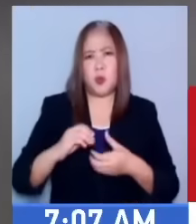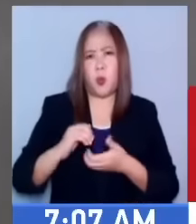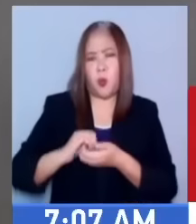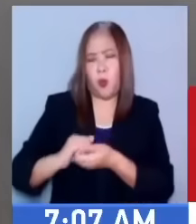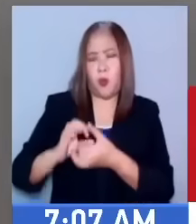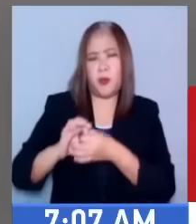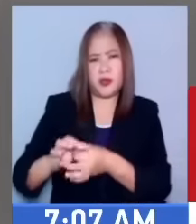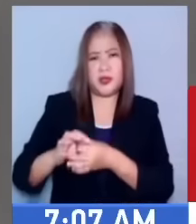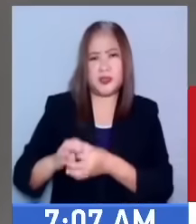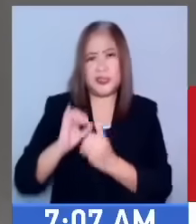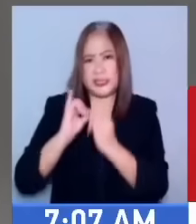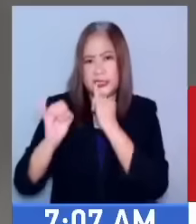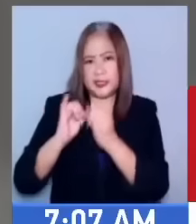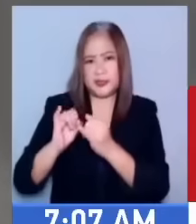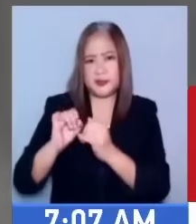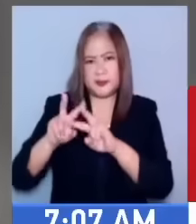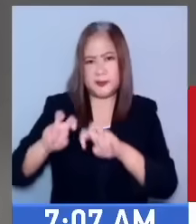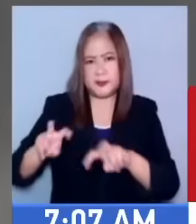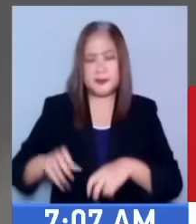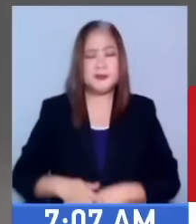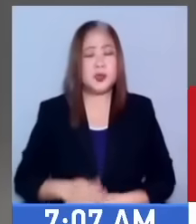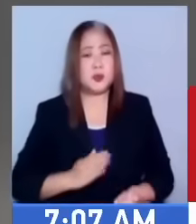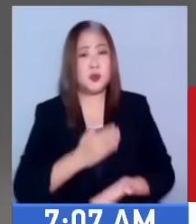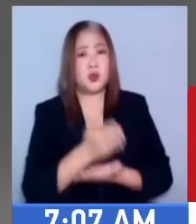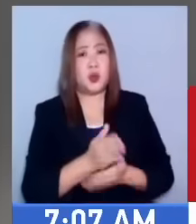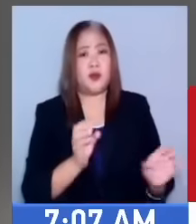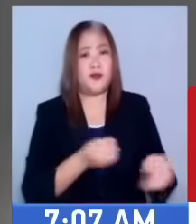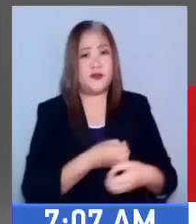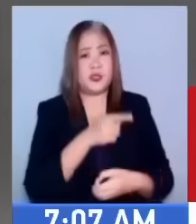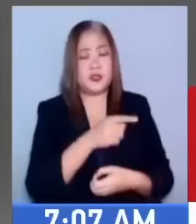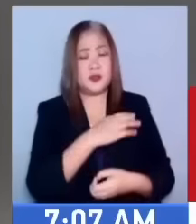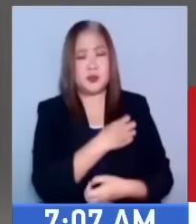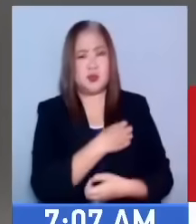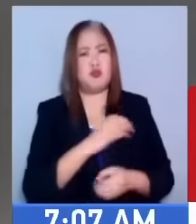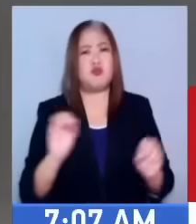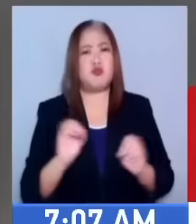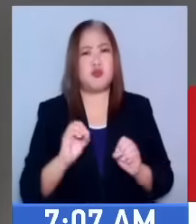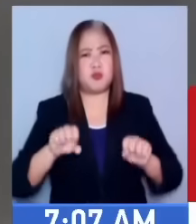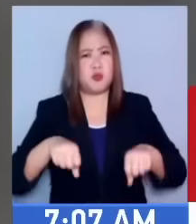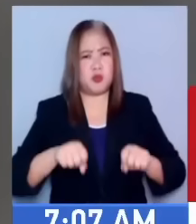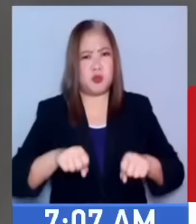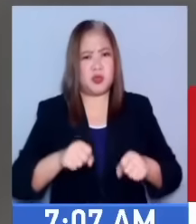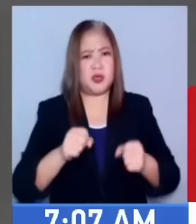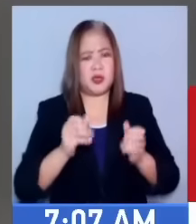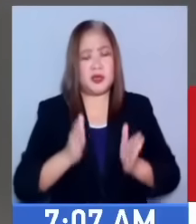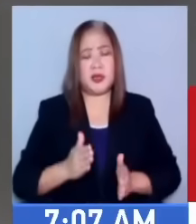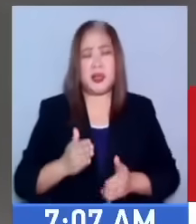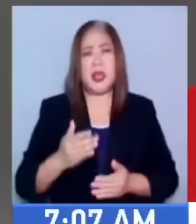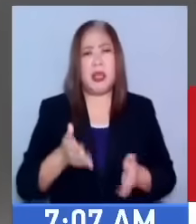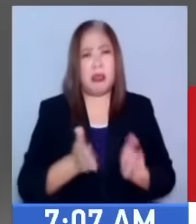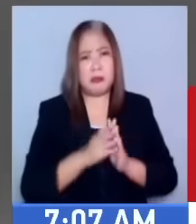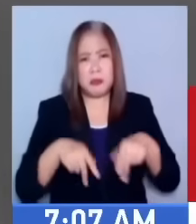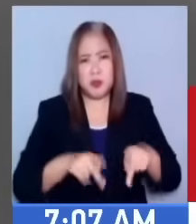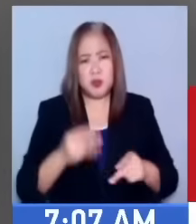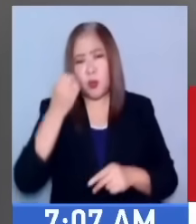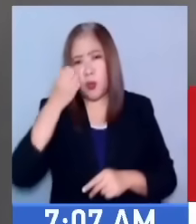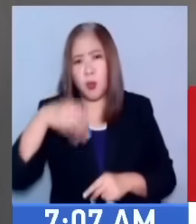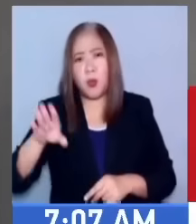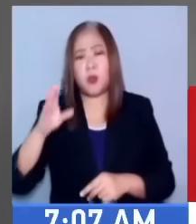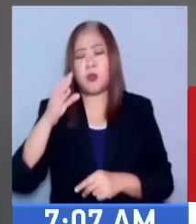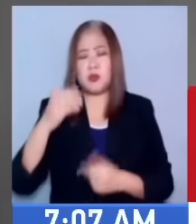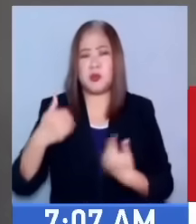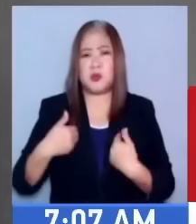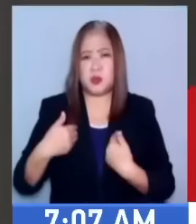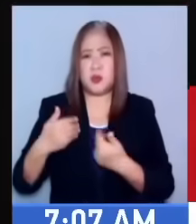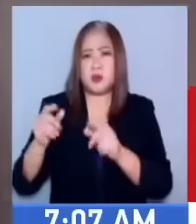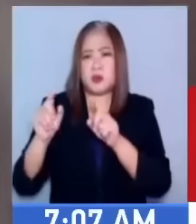Police Substation 3. Wala raw sa kanila ang rider. Nagpaalam daw siyang uuwi ng bahay para kunin ang mga dokumento ng bit-bit niyang baril.